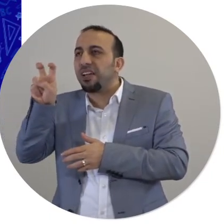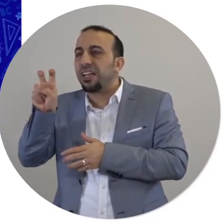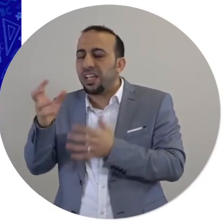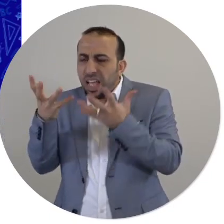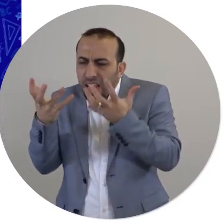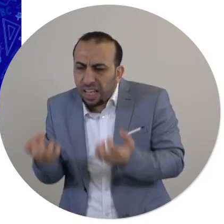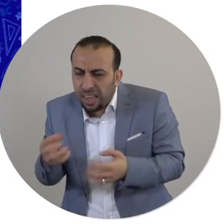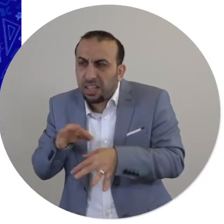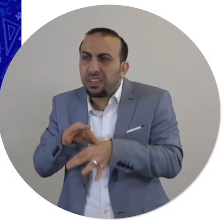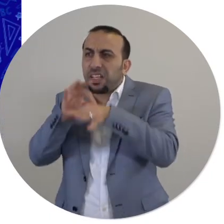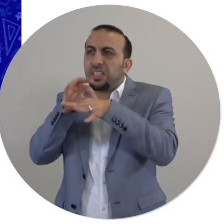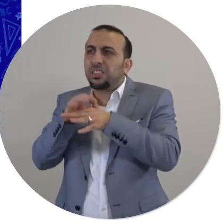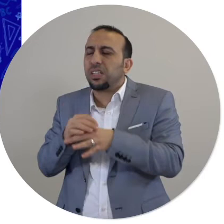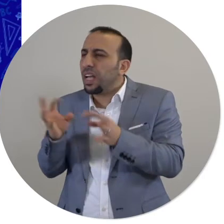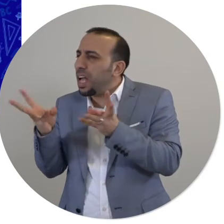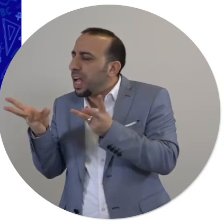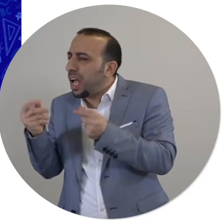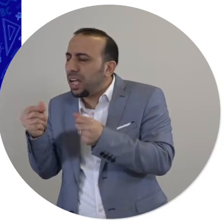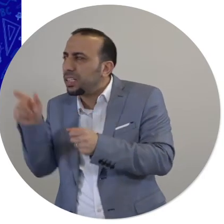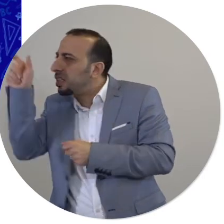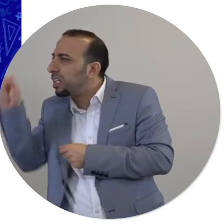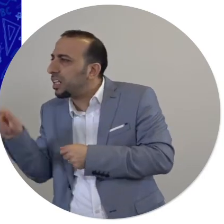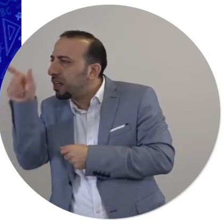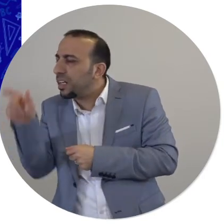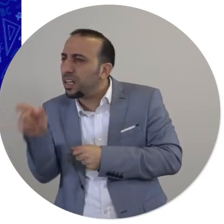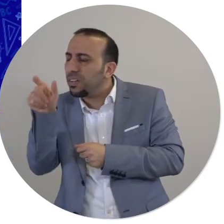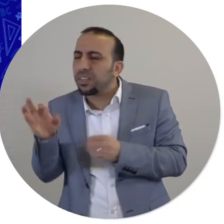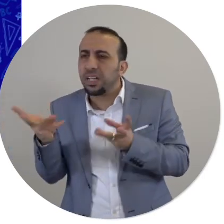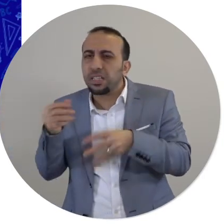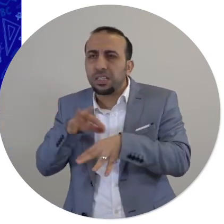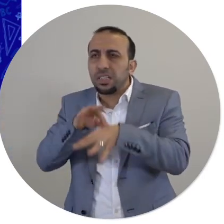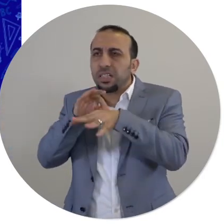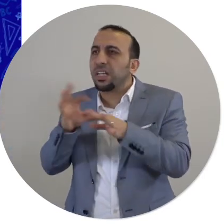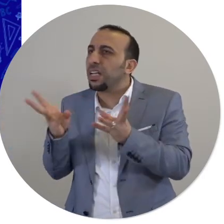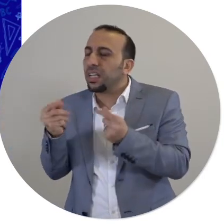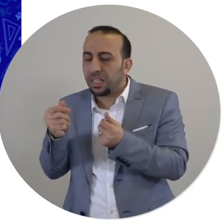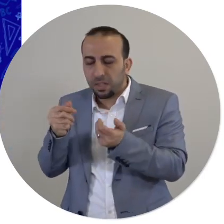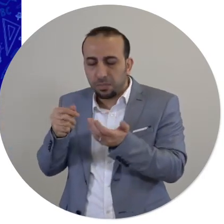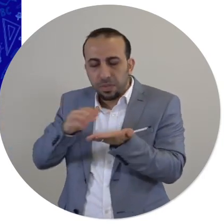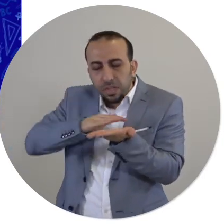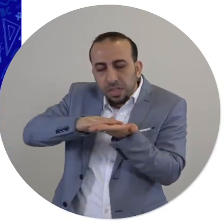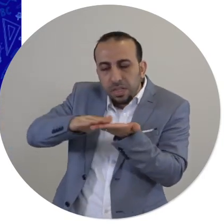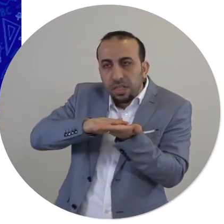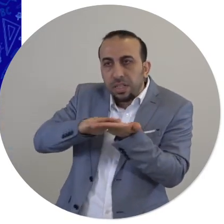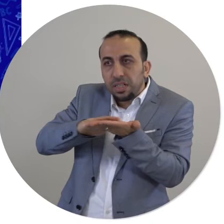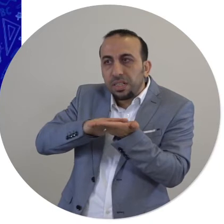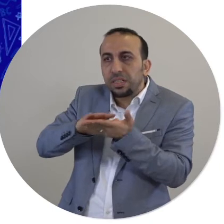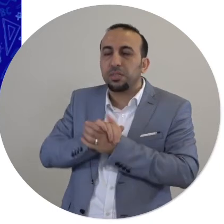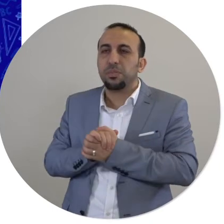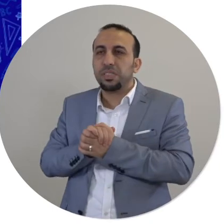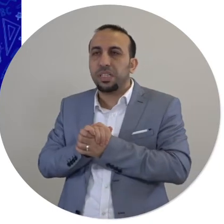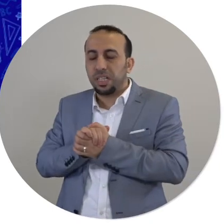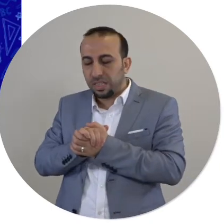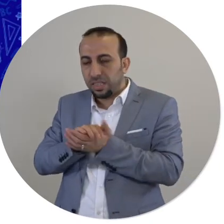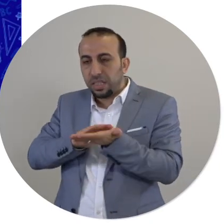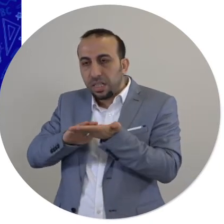محددة من سطح الأرض داخل المدينة. فمعنى ذلك بأن الكثافة السكانية عبارة عن عدد الأفراد وعبارة عن